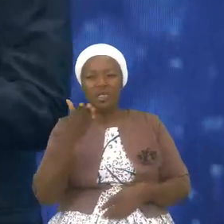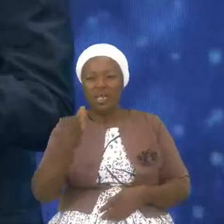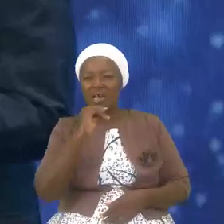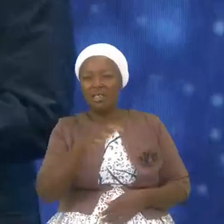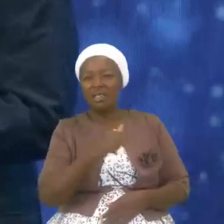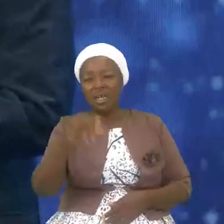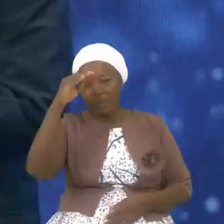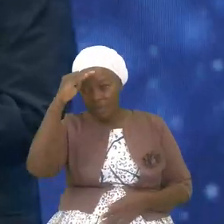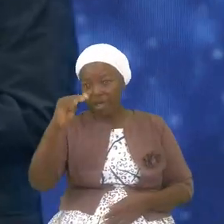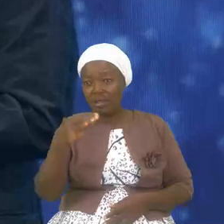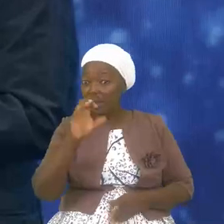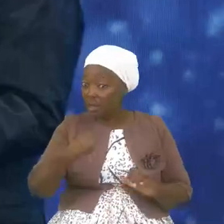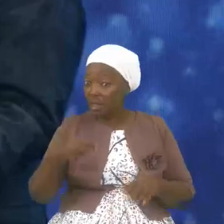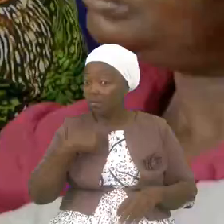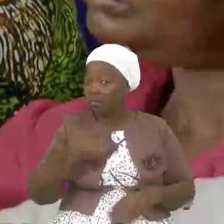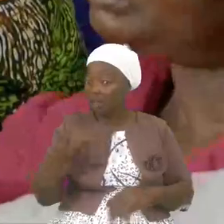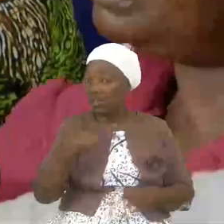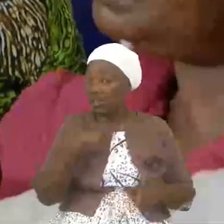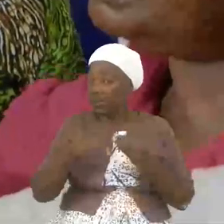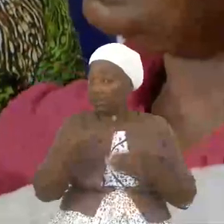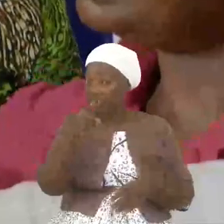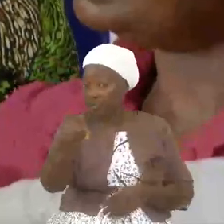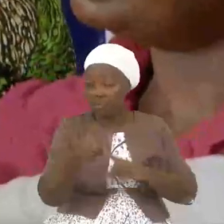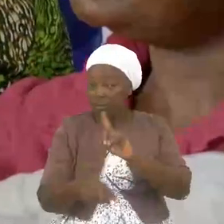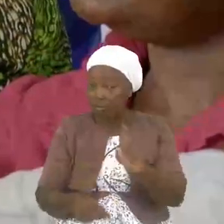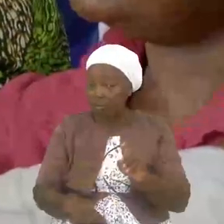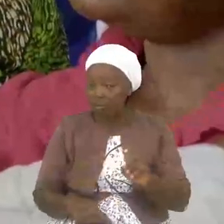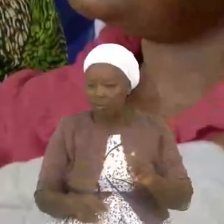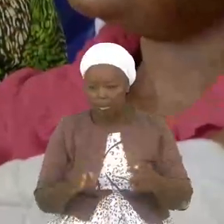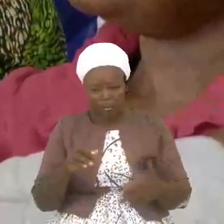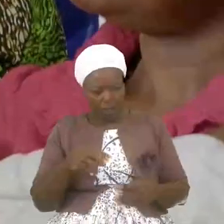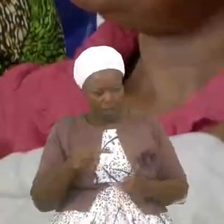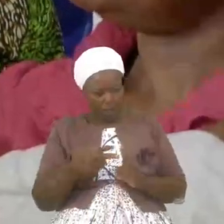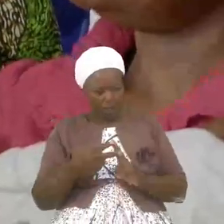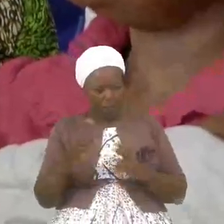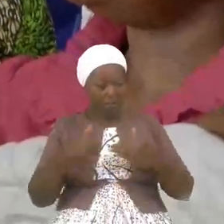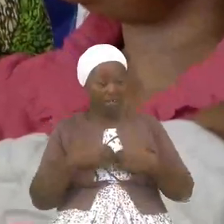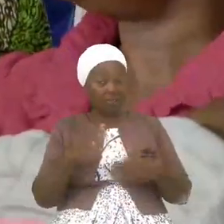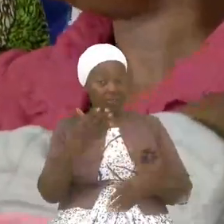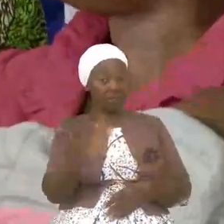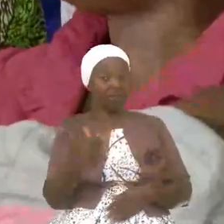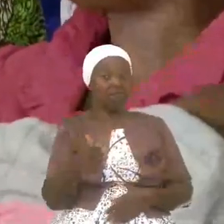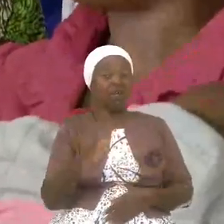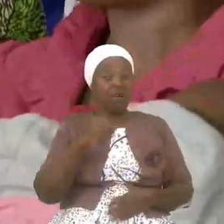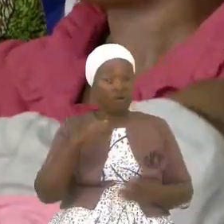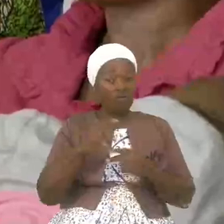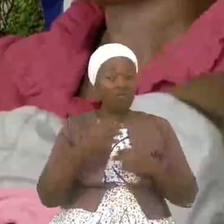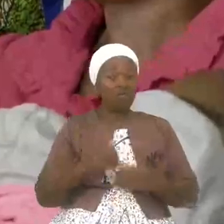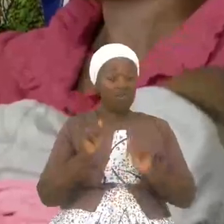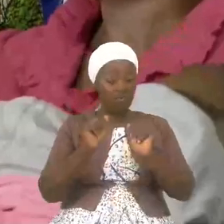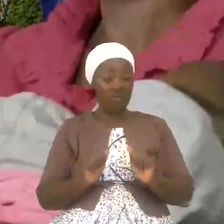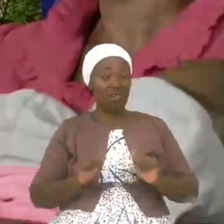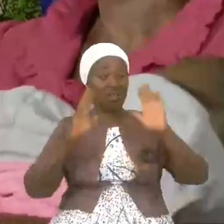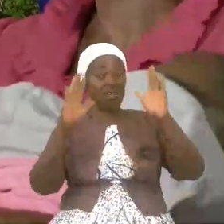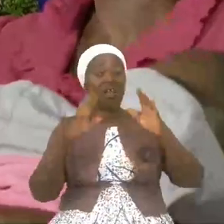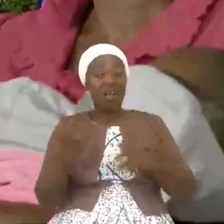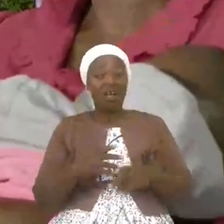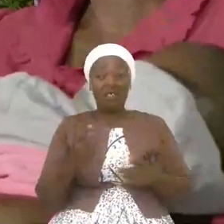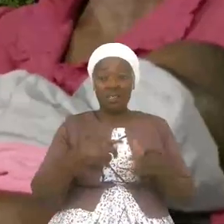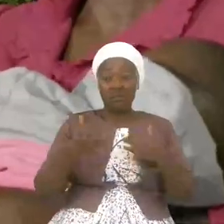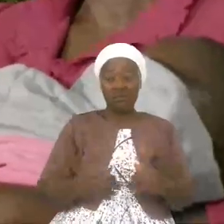un homme. Est-ce qu'on peut dire cela à ton de toi? Ou bien que tu as compromis? Est-ce que tu as succombé? Est-ce que tu